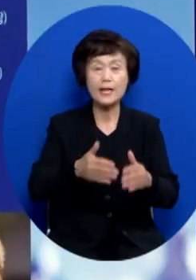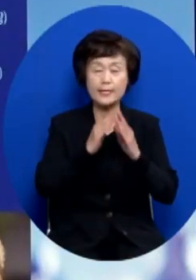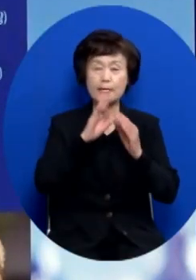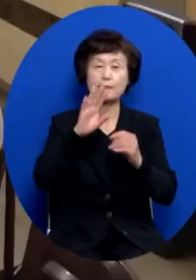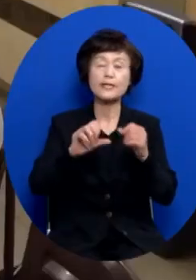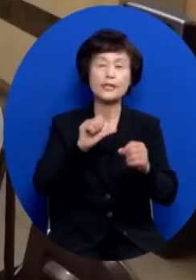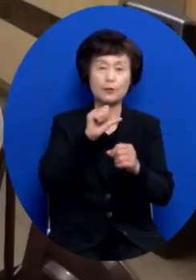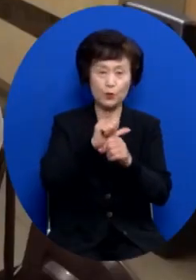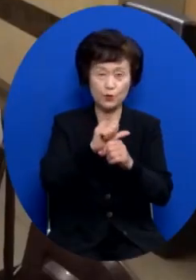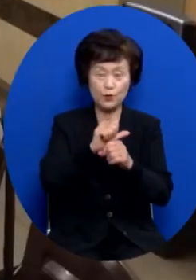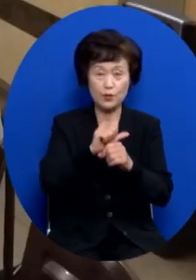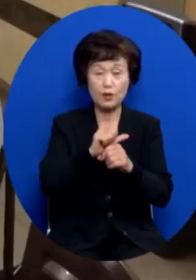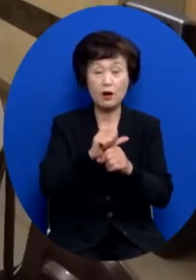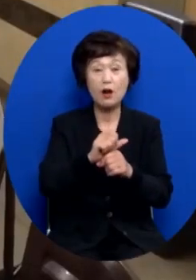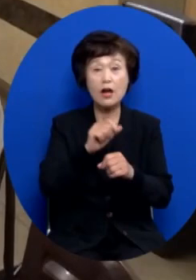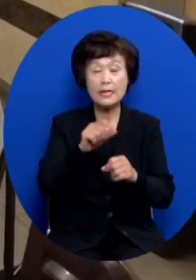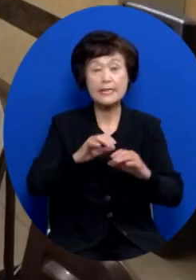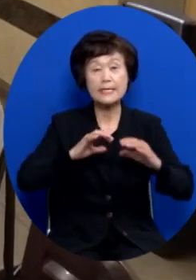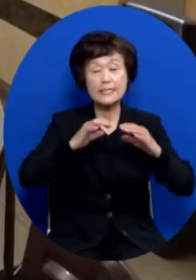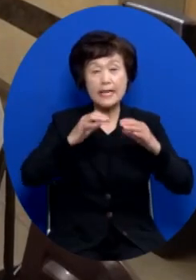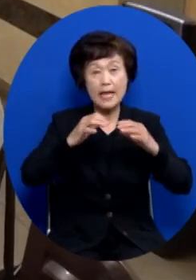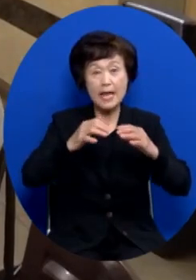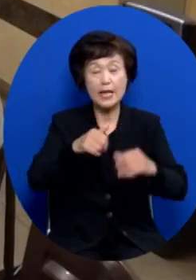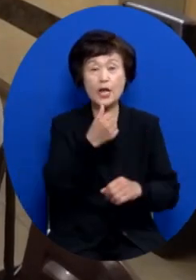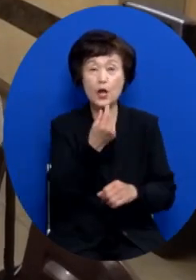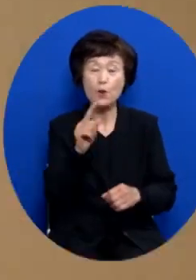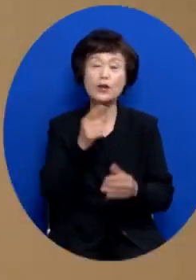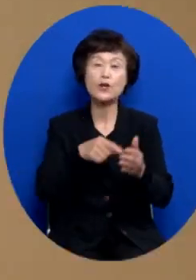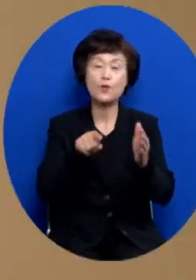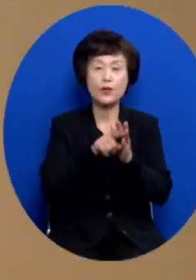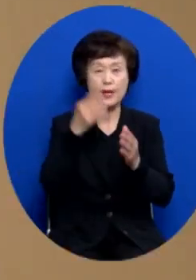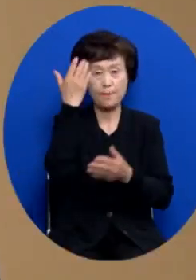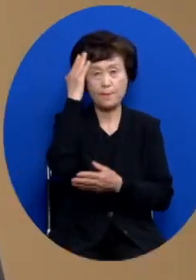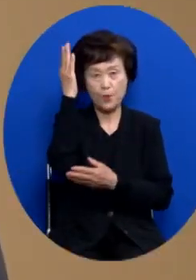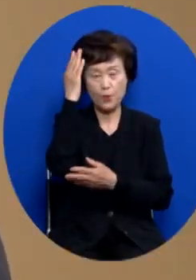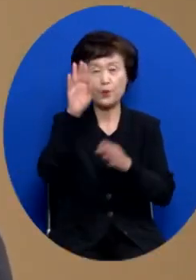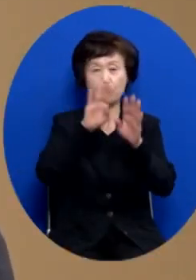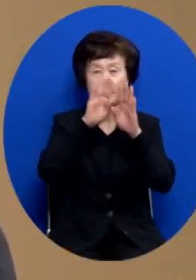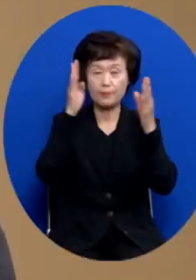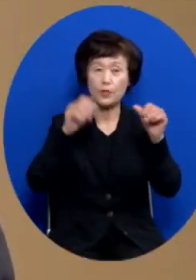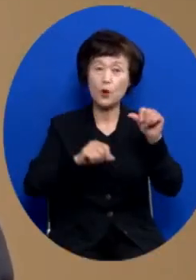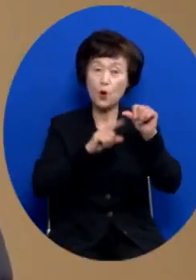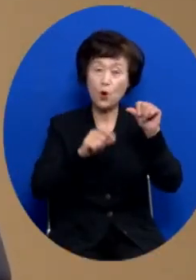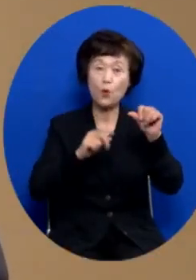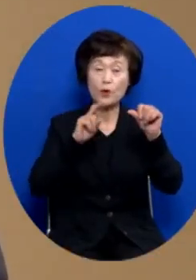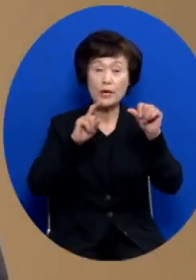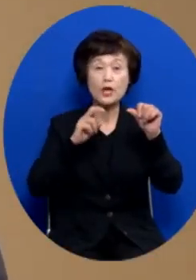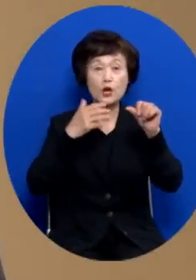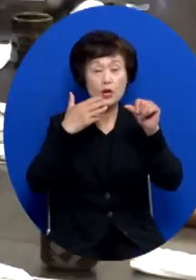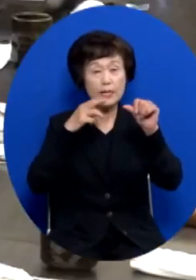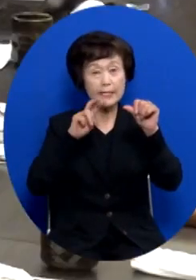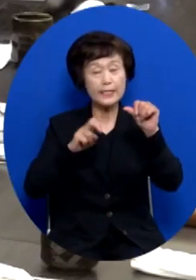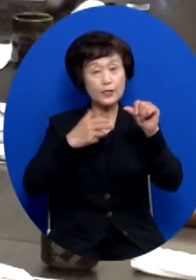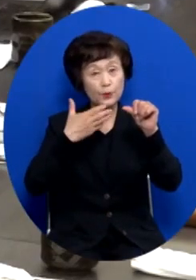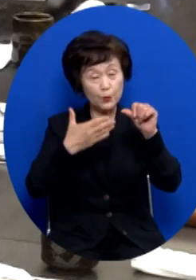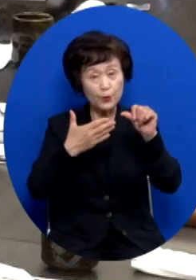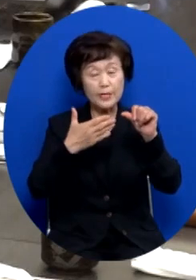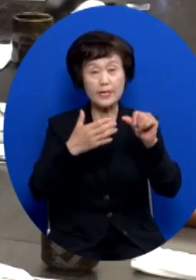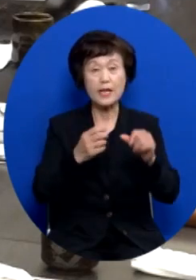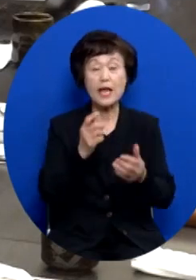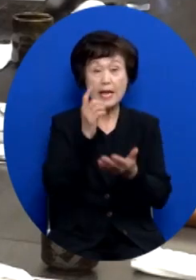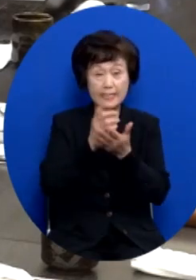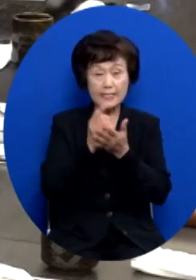발맞춰 개혁주의 생명신학의 세계화를 위한 포럼이 열립니다. 오는 29일 천안 백석대학교에서 열리는 개혁주의